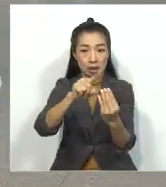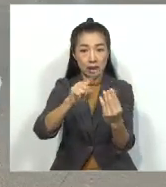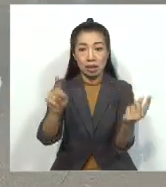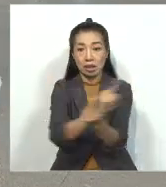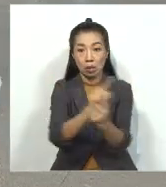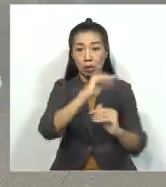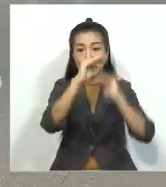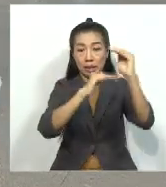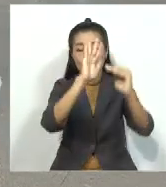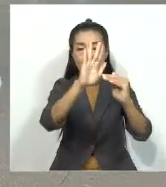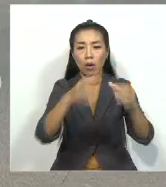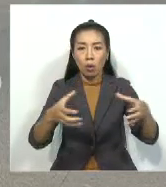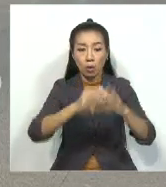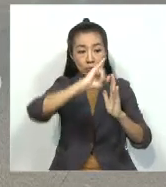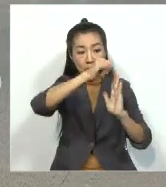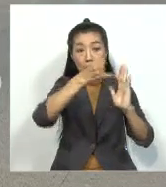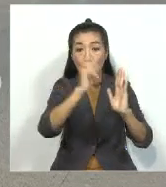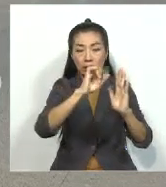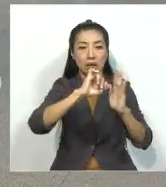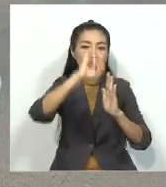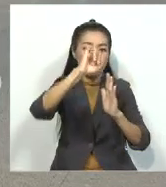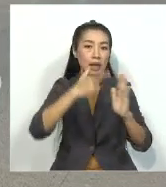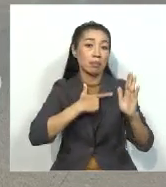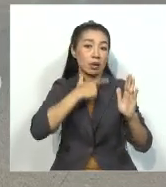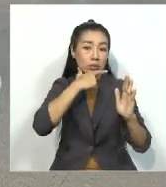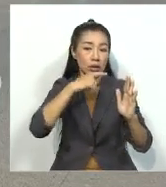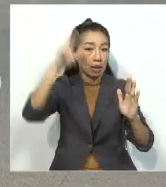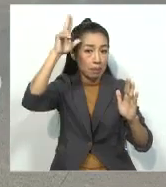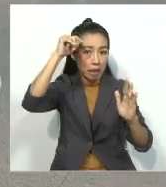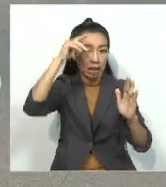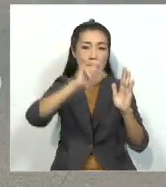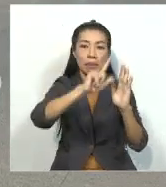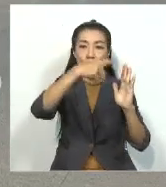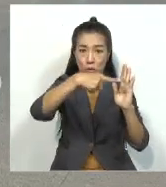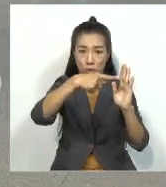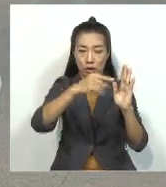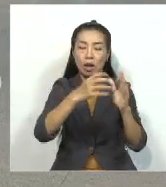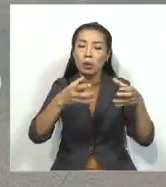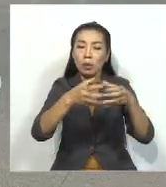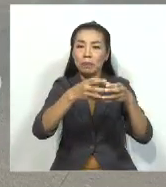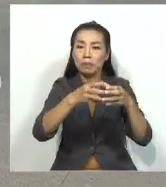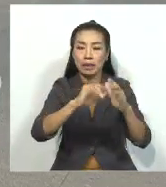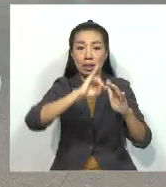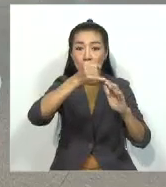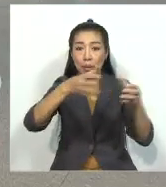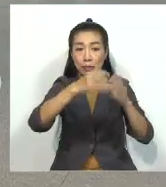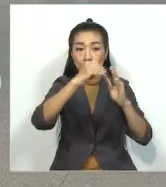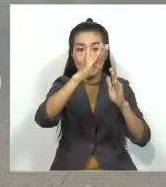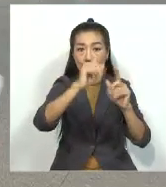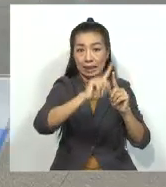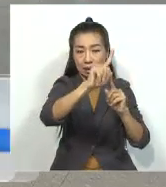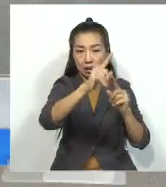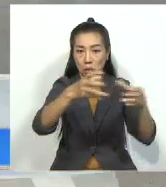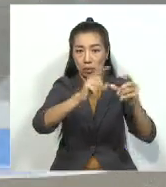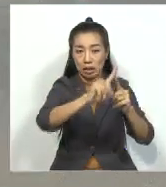หวัดภาคเหนือตอนบน1ได้แก่จังหวัดเชียงใหม่แม่ฮ่องสอนลำปางและลำพูนค่ะโดยในที่ประชุมนะคะมุ่งเน้นให้กลุ่มจังหวัดภ